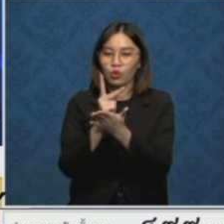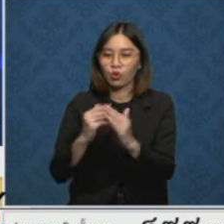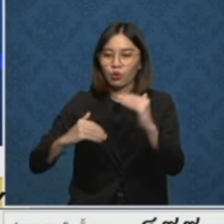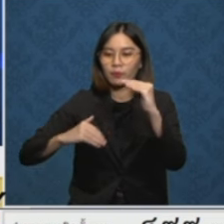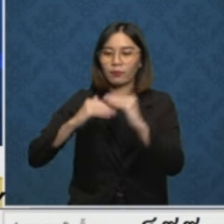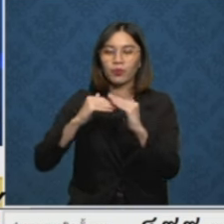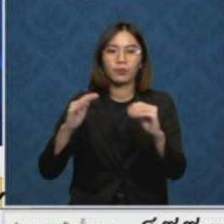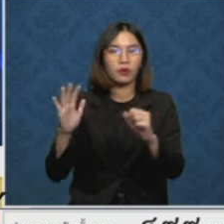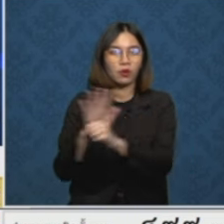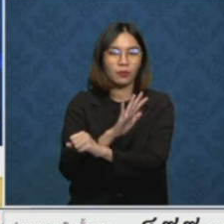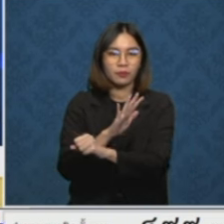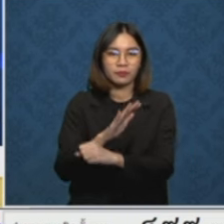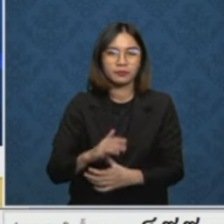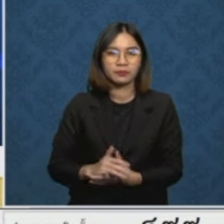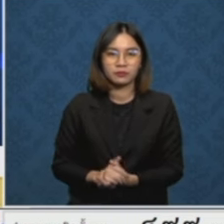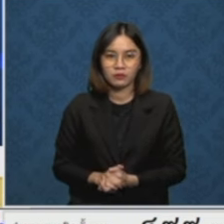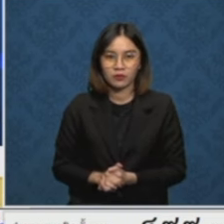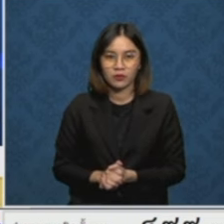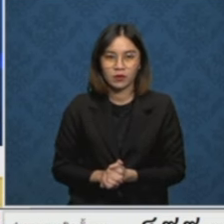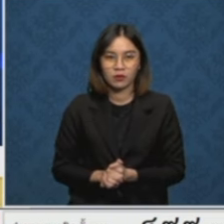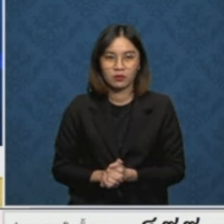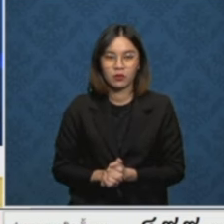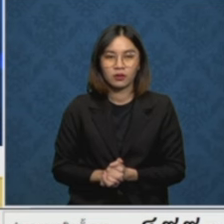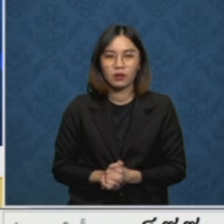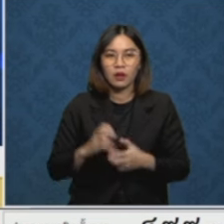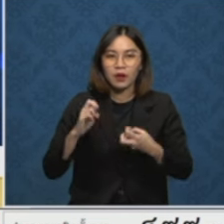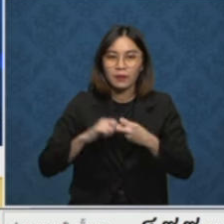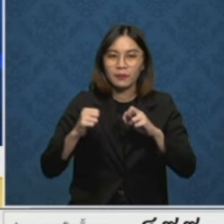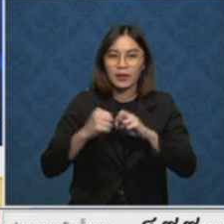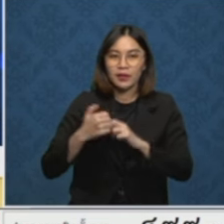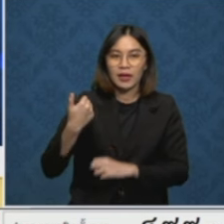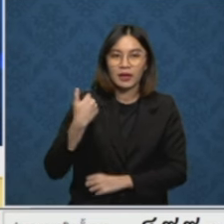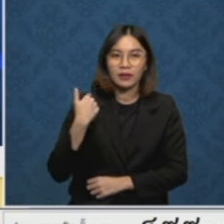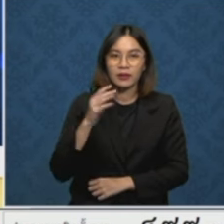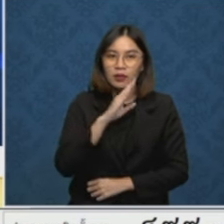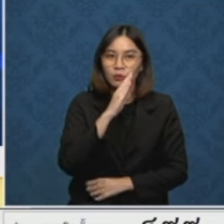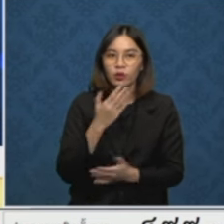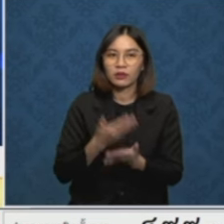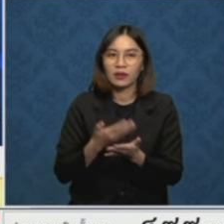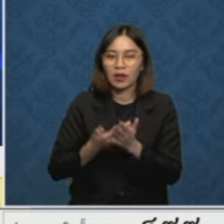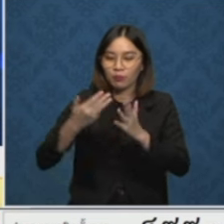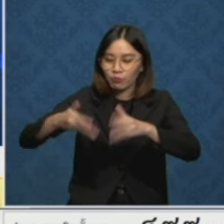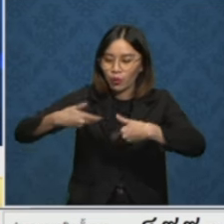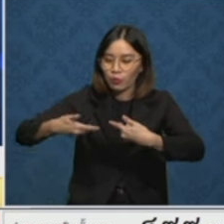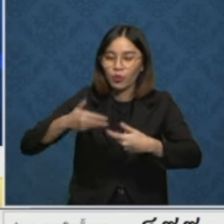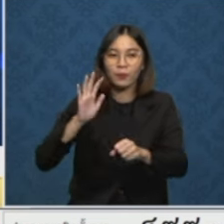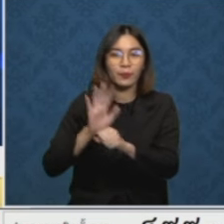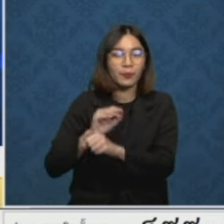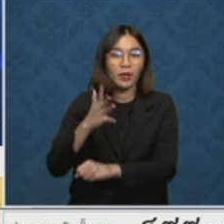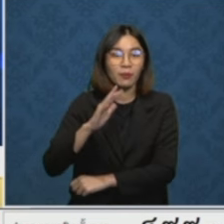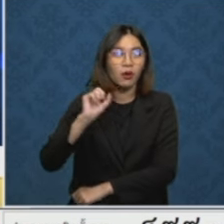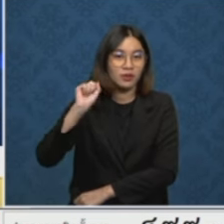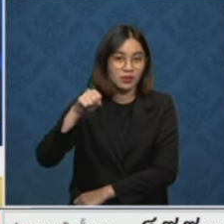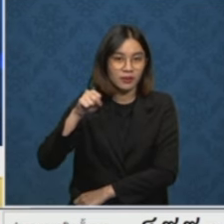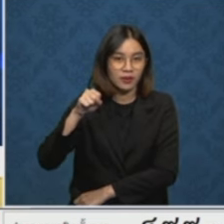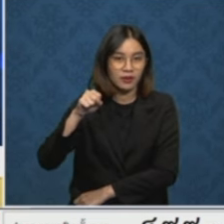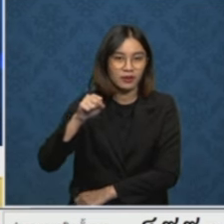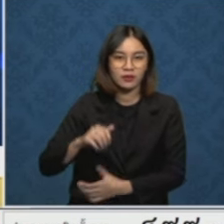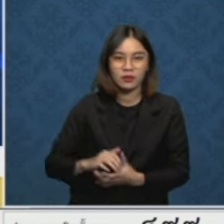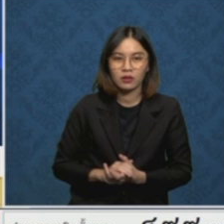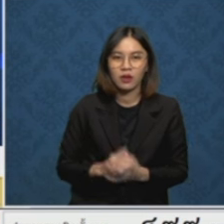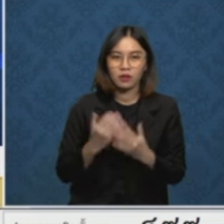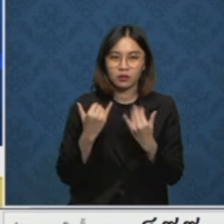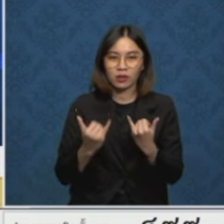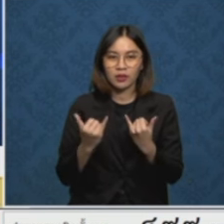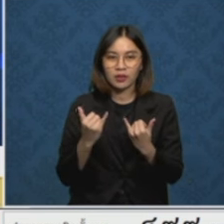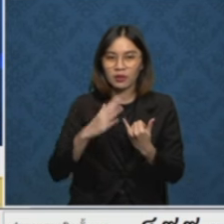นี้ปัญหามันจะมีก็ต่อเมื่อเราจัดเก็บรายได้ไม่เพียงพอถูกต้องไหมคะทีนี้เราม